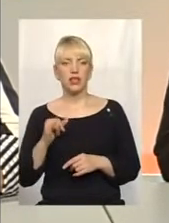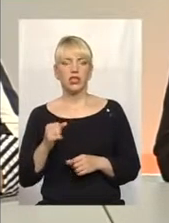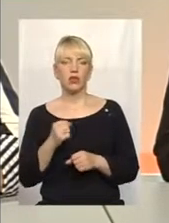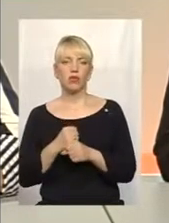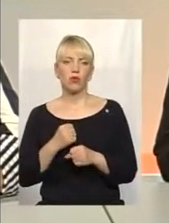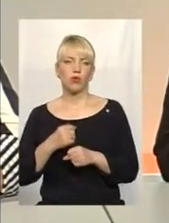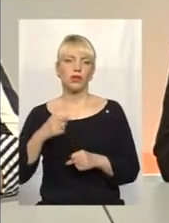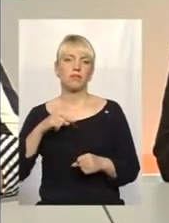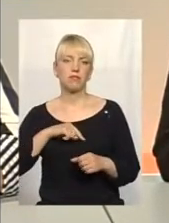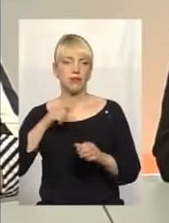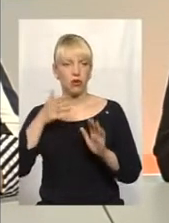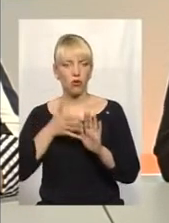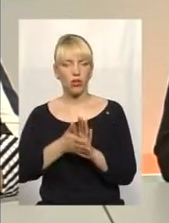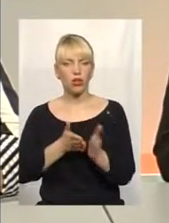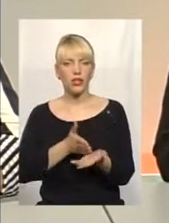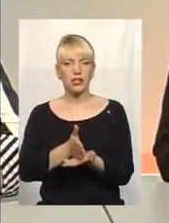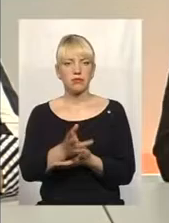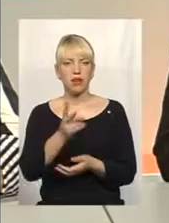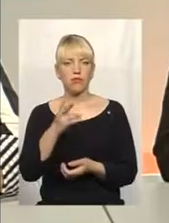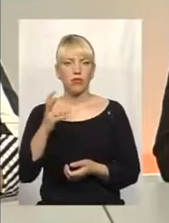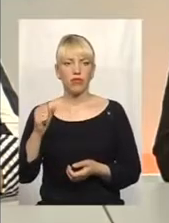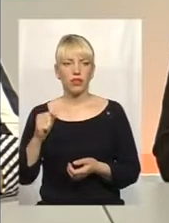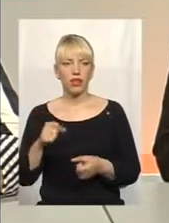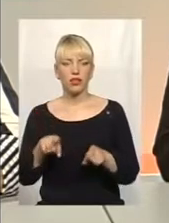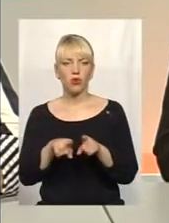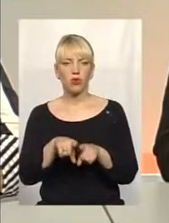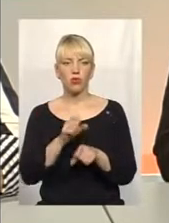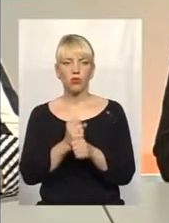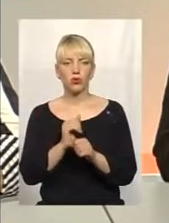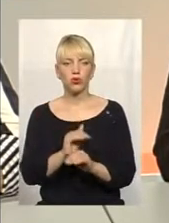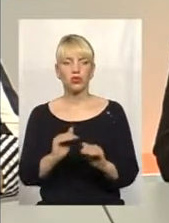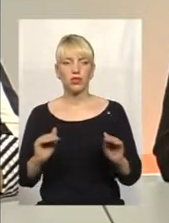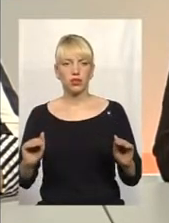психолога спрямована саме на таку роботу з дітками,